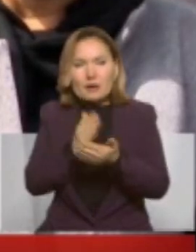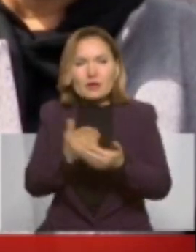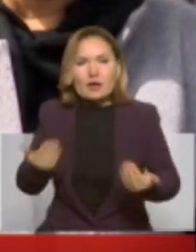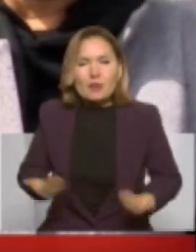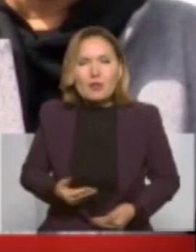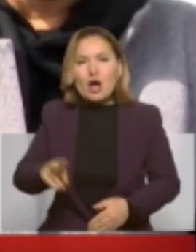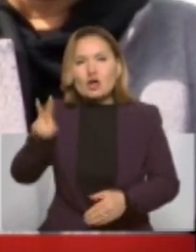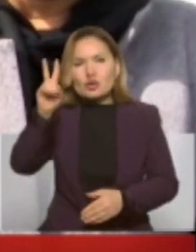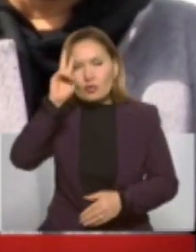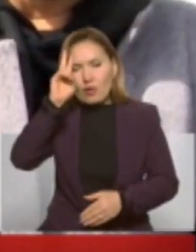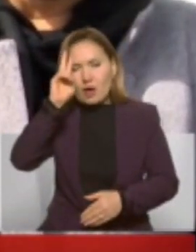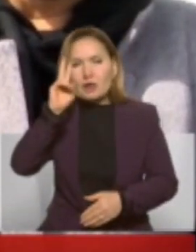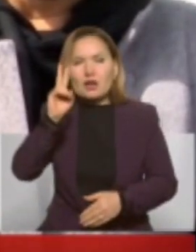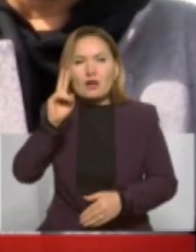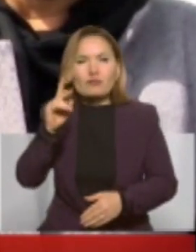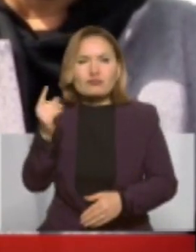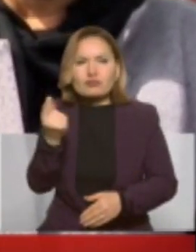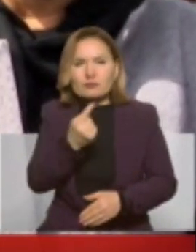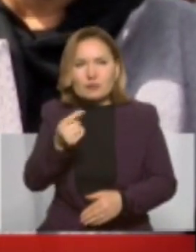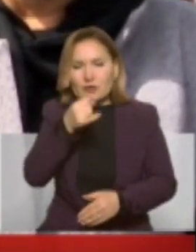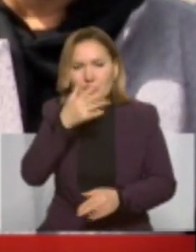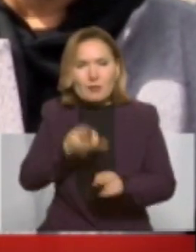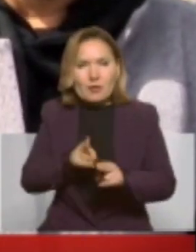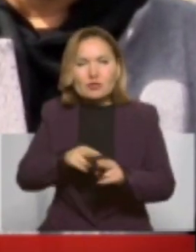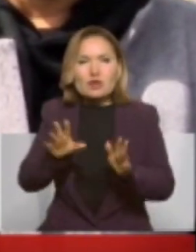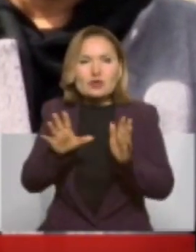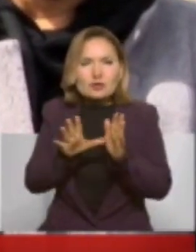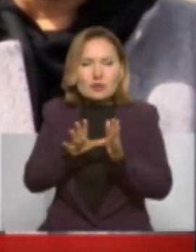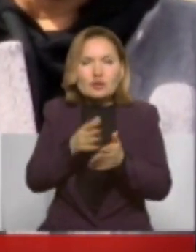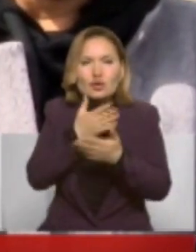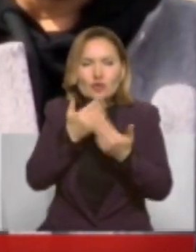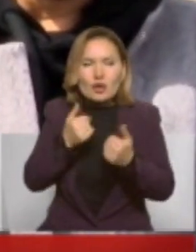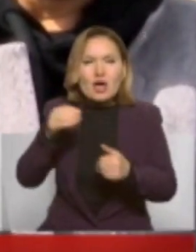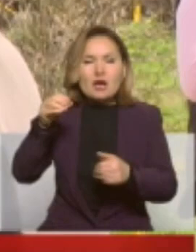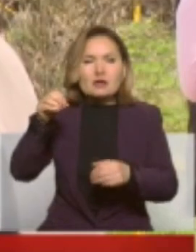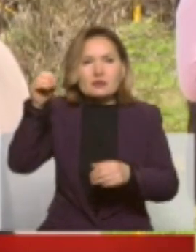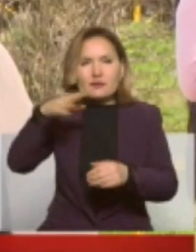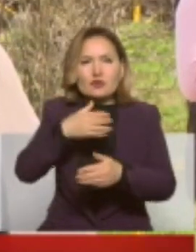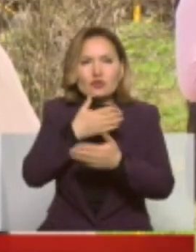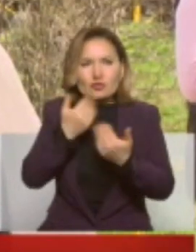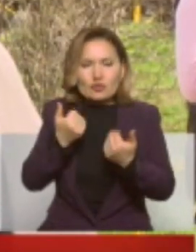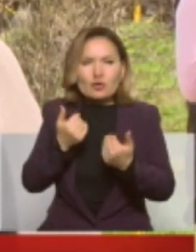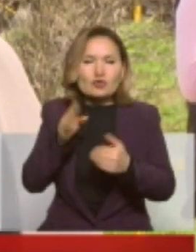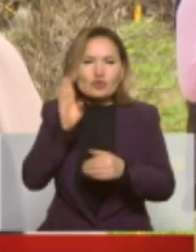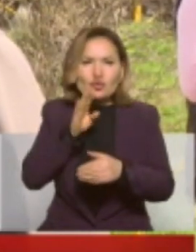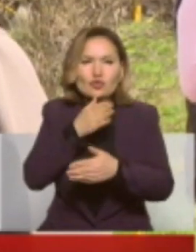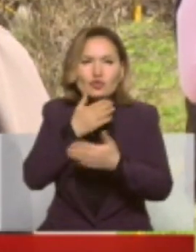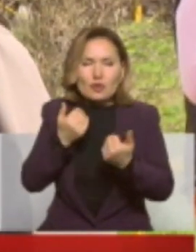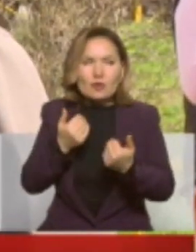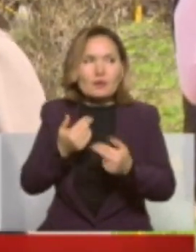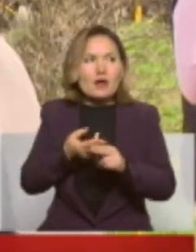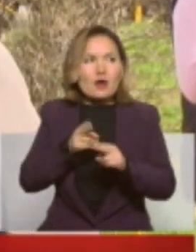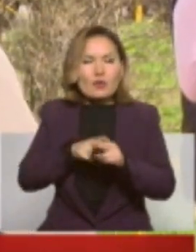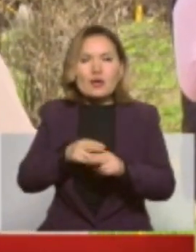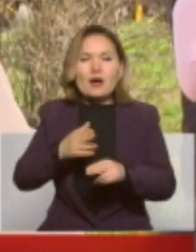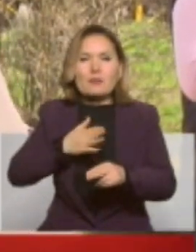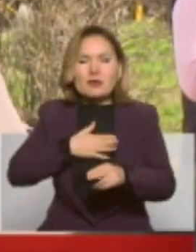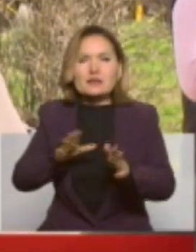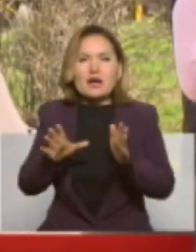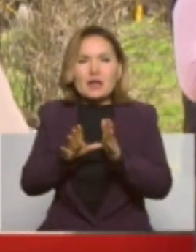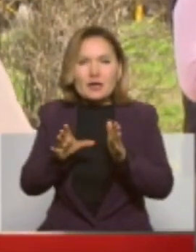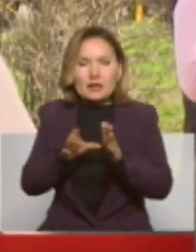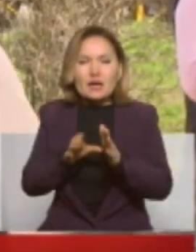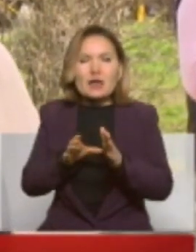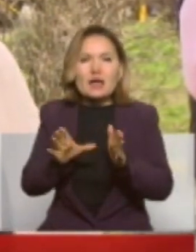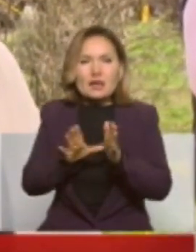жоқ, су свет жоқ дегенге олар түсінбейді. Не істейді сондағысында? Бүгінгі таңда біздің энергоқуат